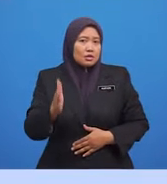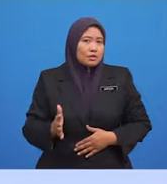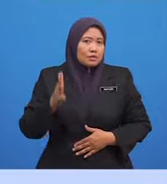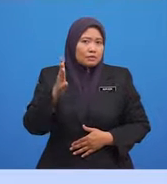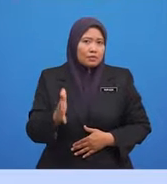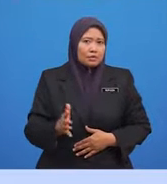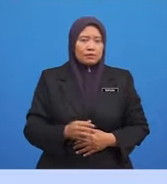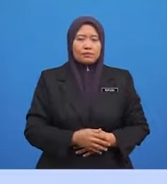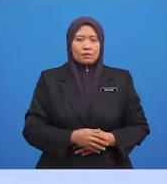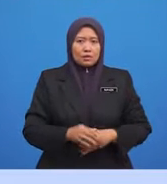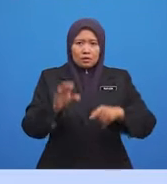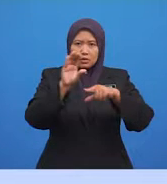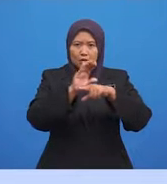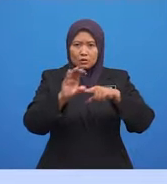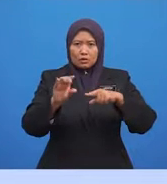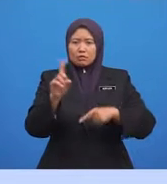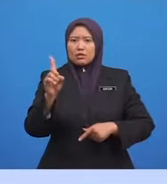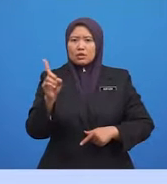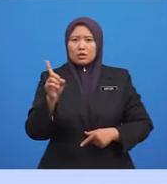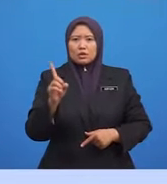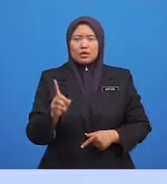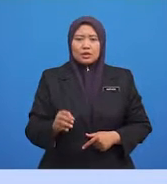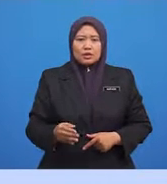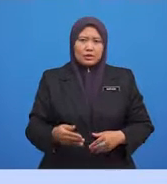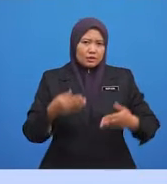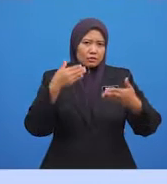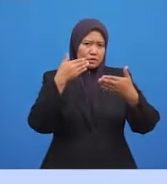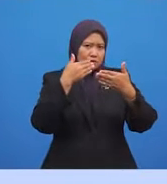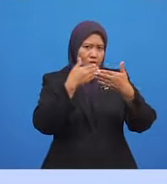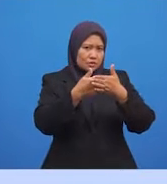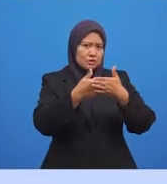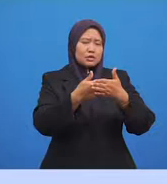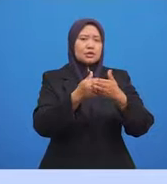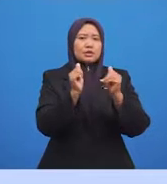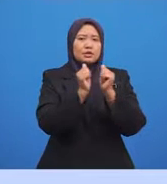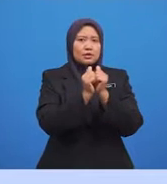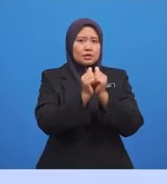Gerabak yang manakah paling dekat dengan kepala kereta api?